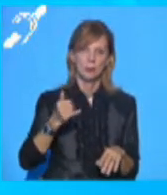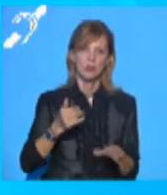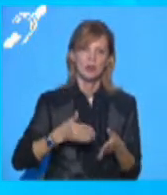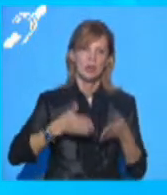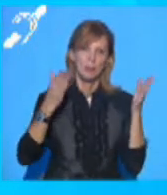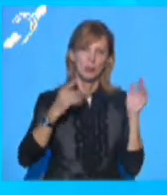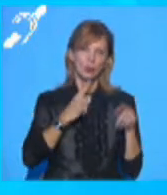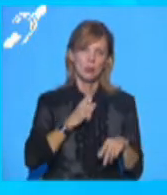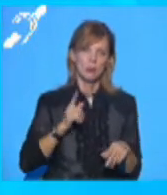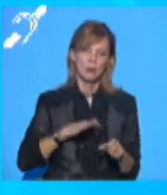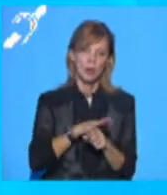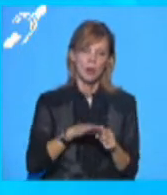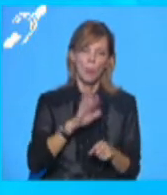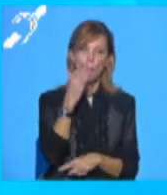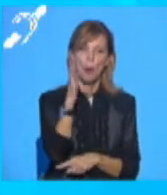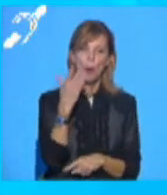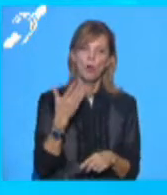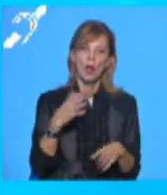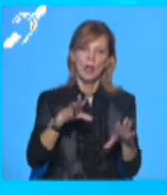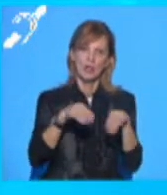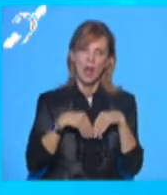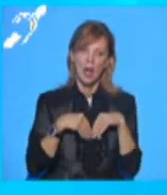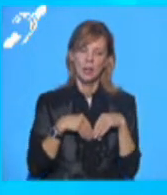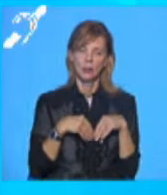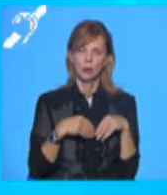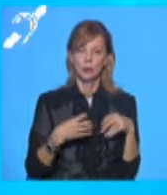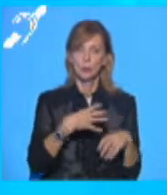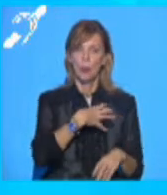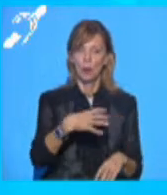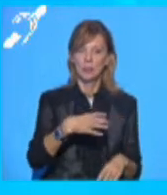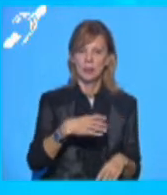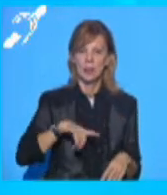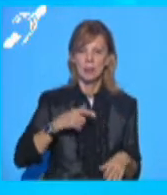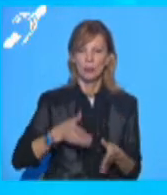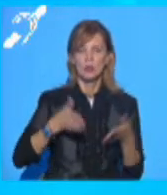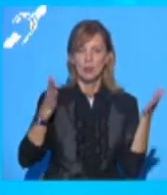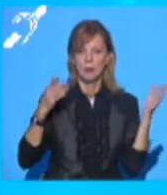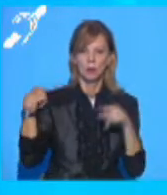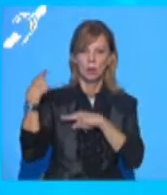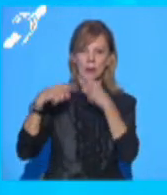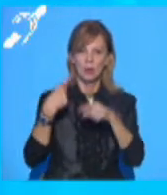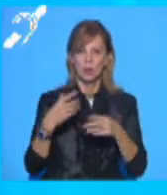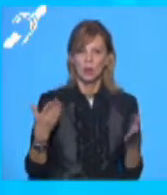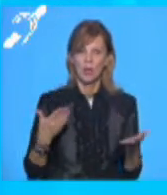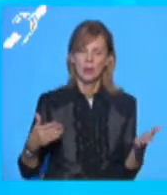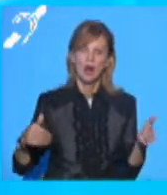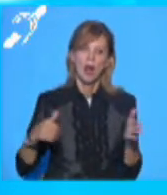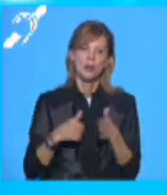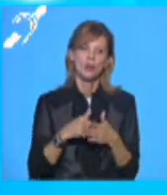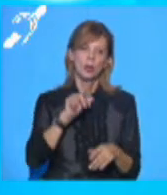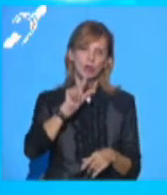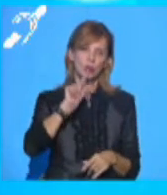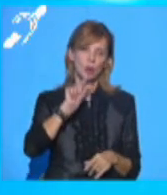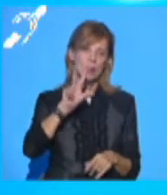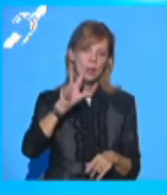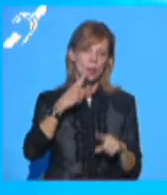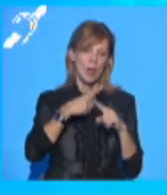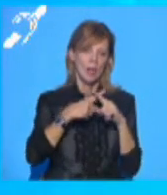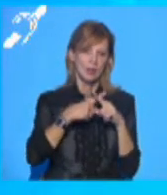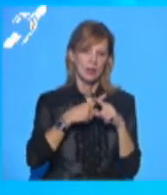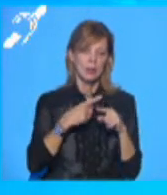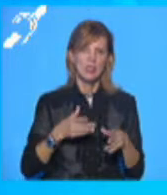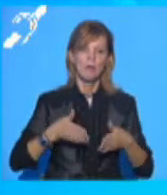fiecare toamnă pomul care i-a adus multă rodnicie. Devenită deja o sărbătoare tradițională, care a ajuns la cea de-a 23-a